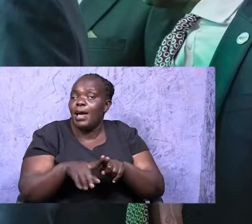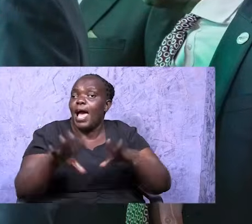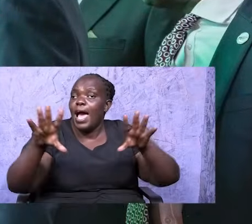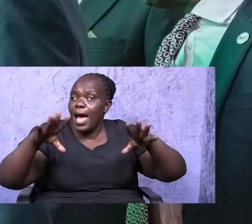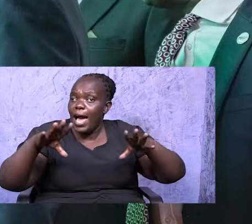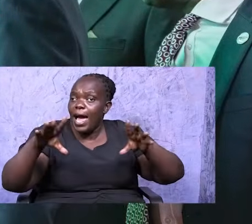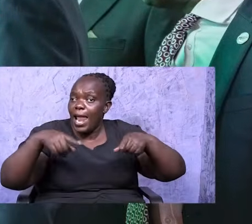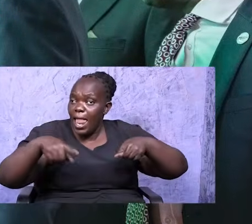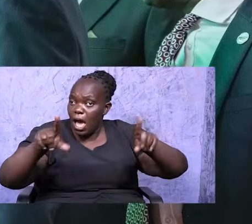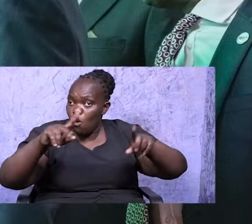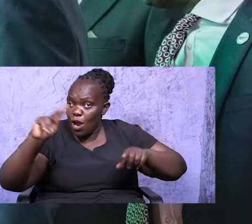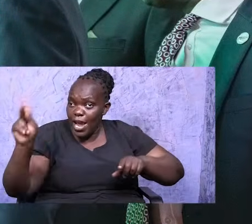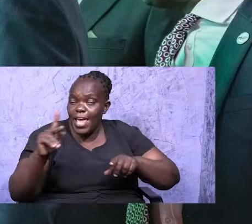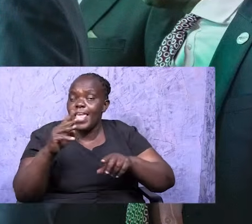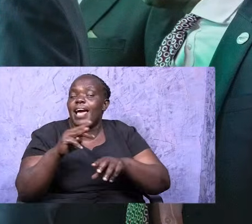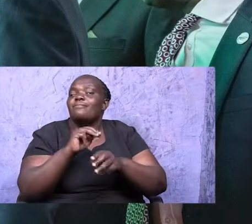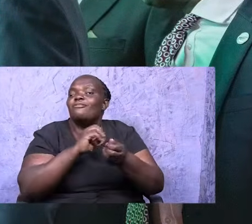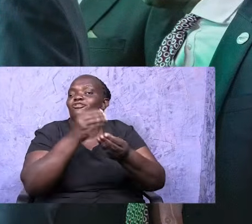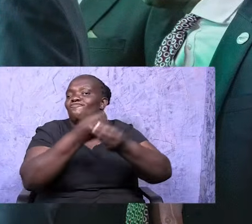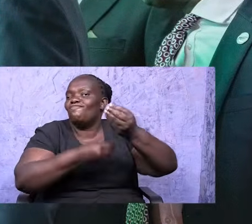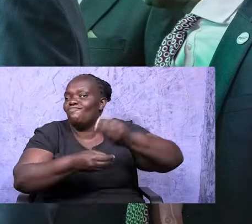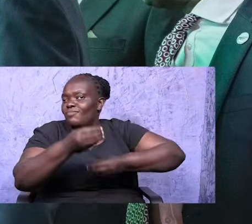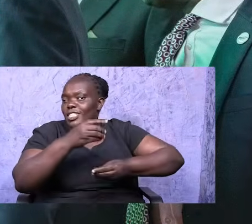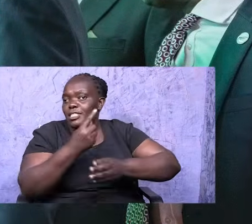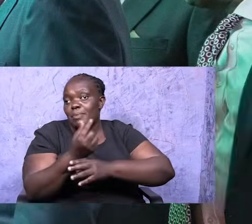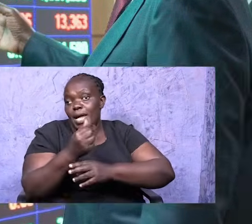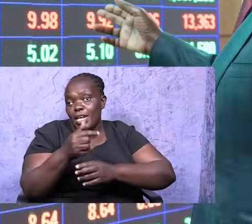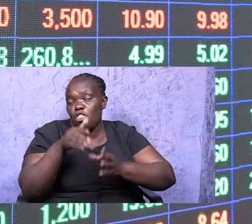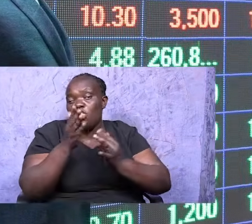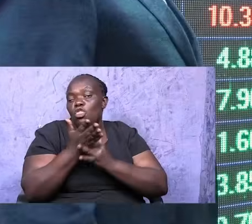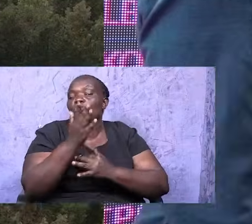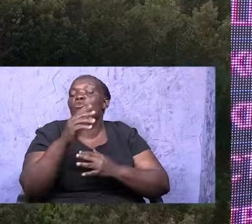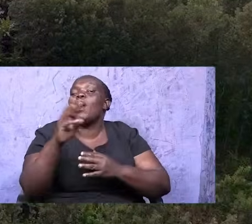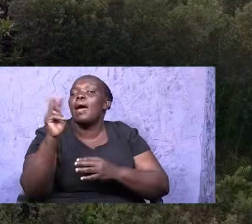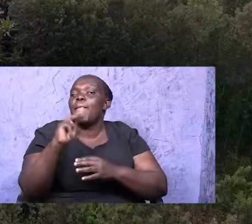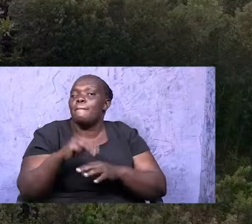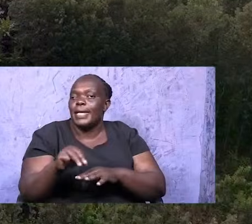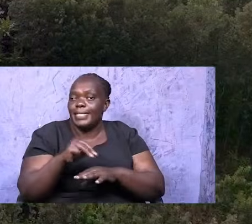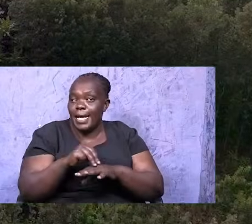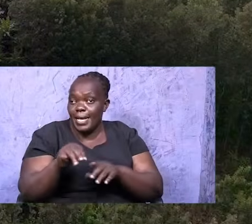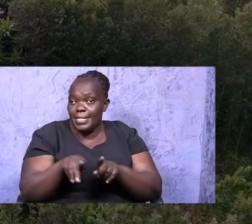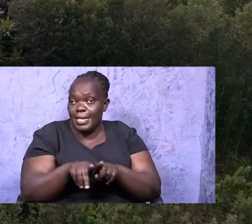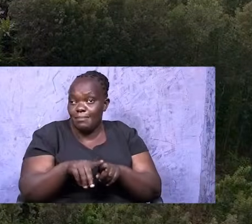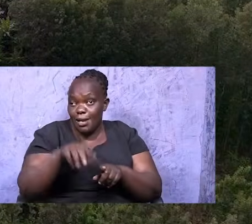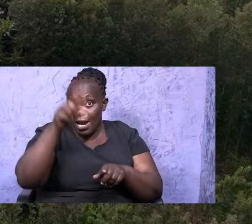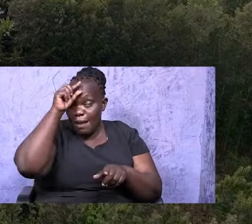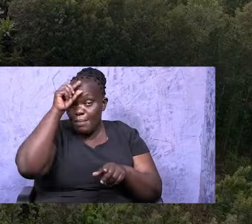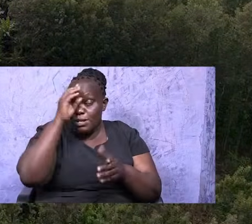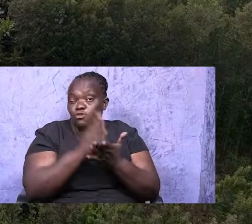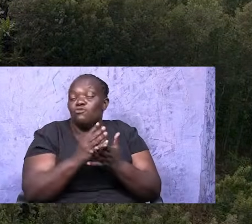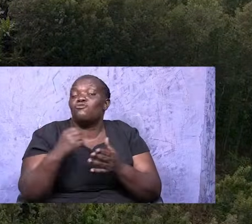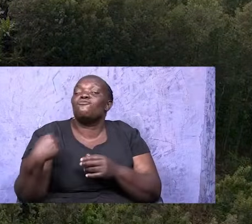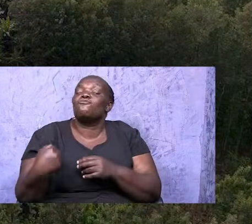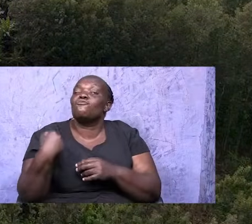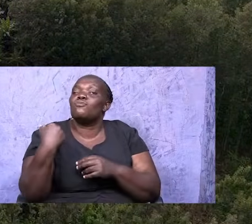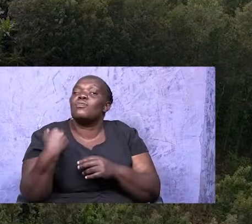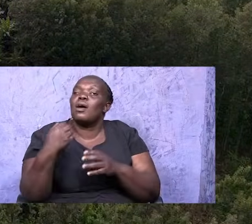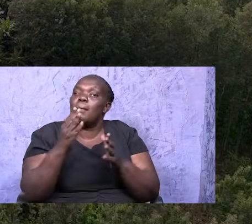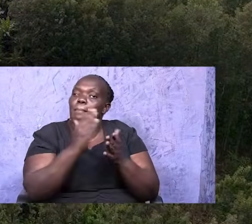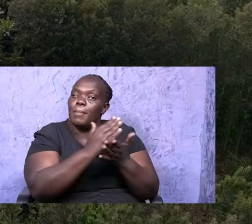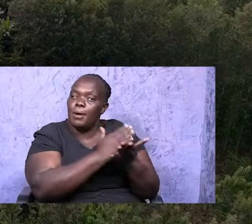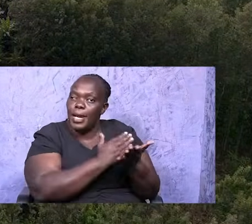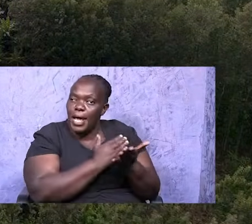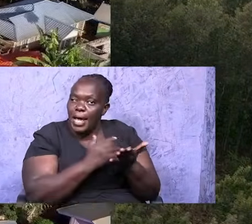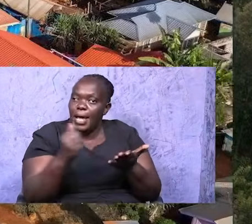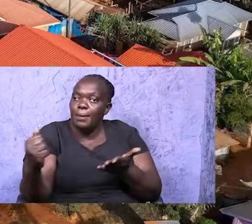kuruhusu Wakenya kufanya biashara ya hisa kupitia M-Pesa. Serikali imeharakisha kufufua miundombinu